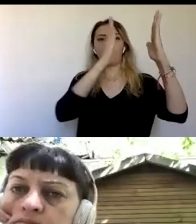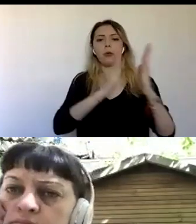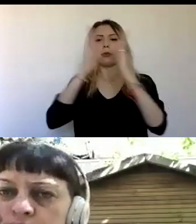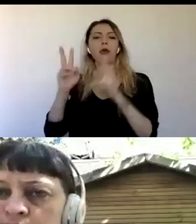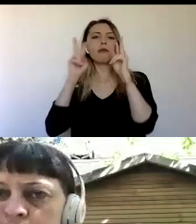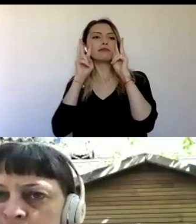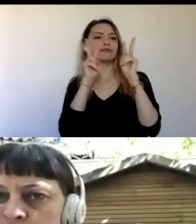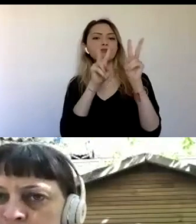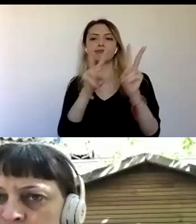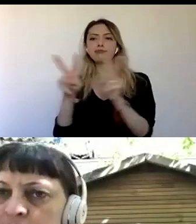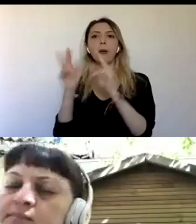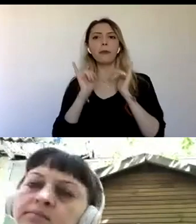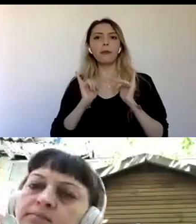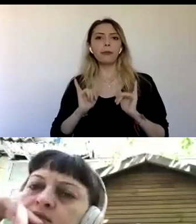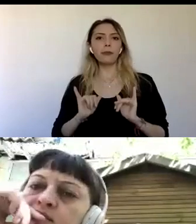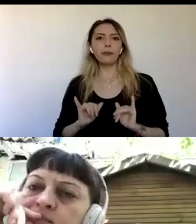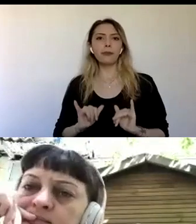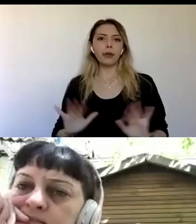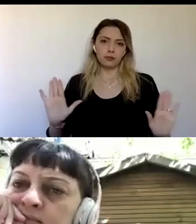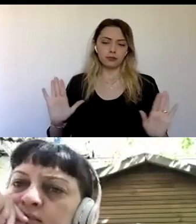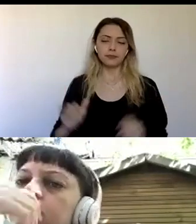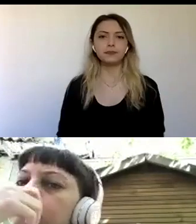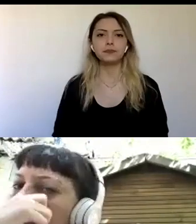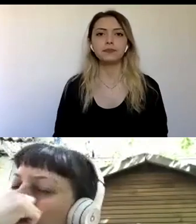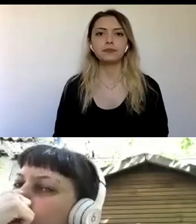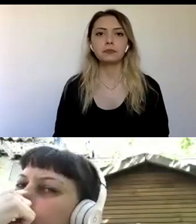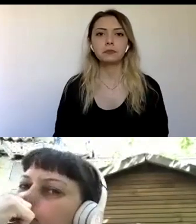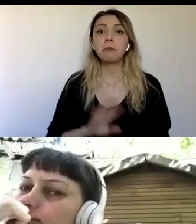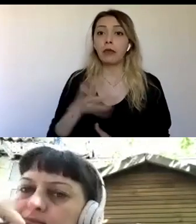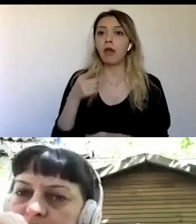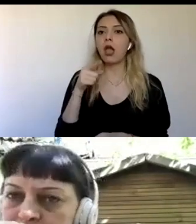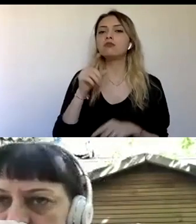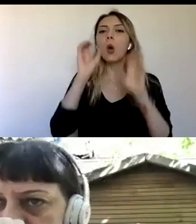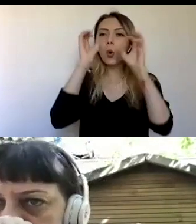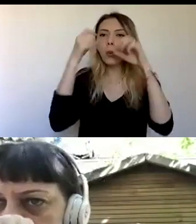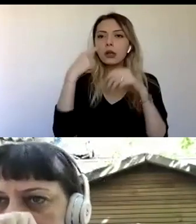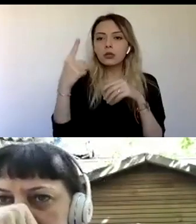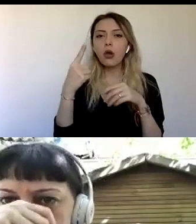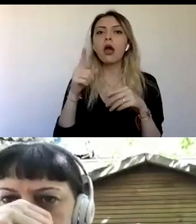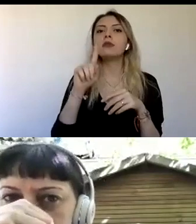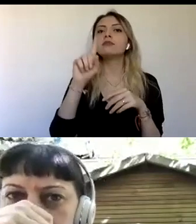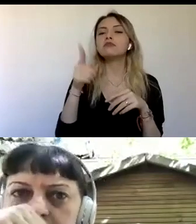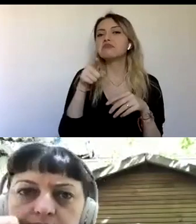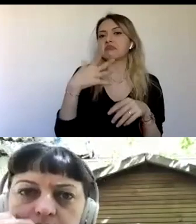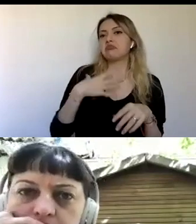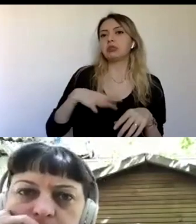gibi Twitter'da da belli başlı kelimeleri burada arayabilirsiniz. O kelimelerin paylaşıldığı